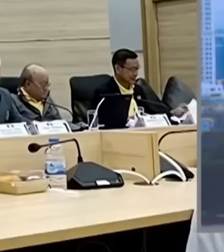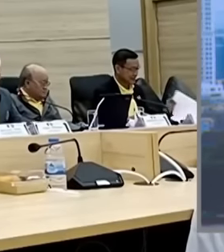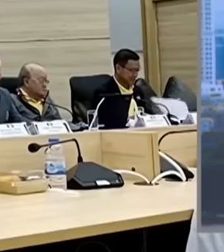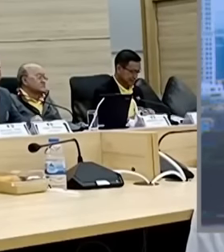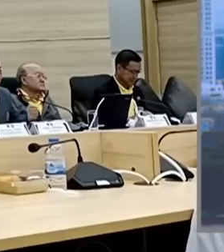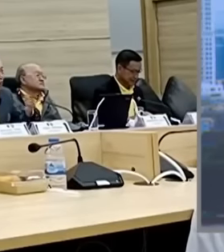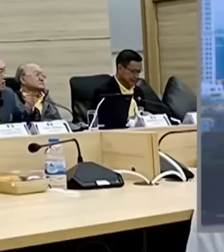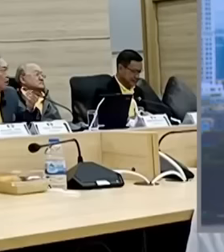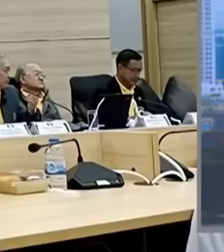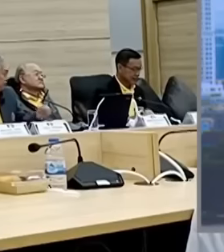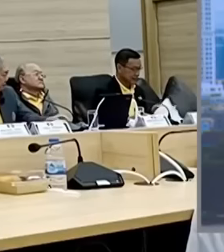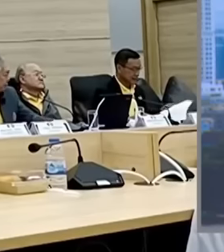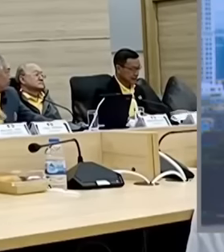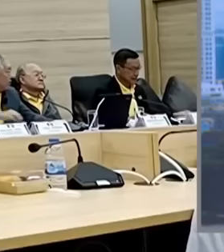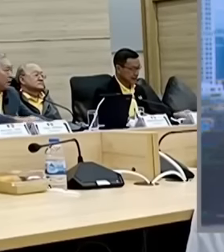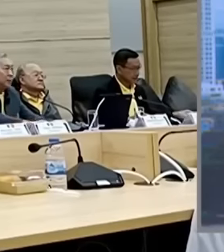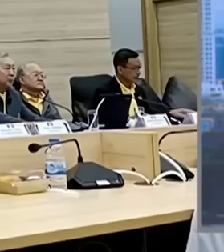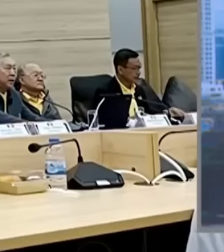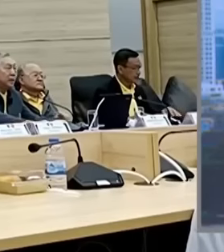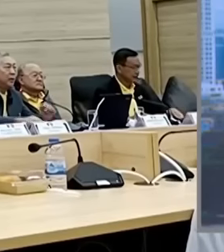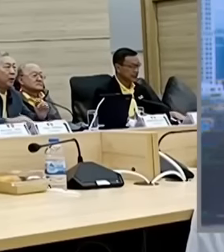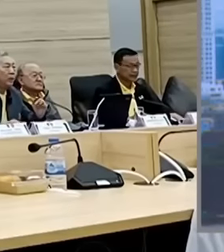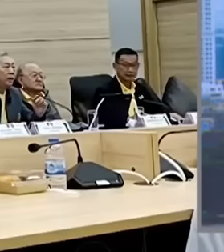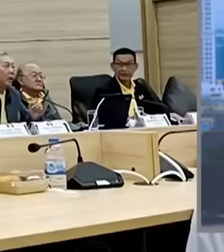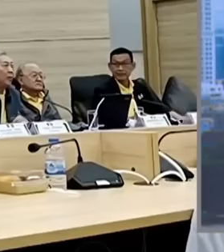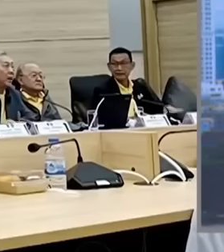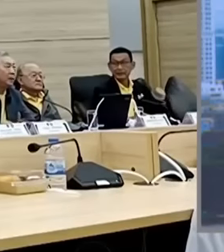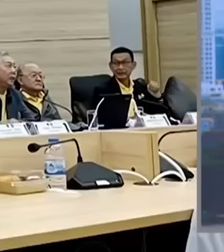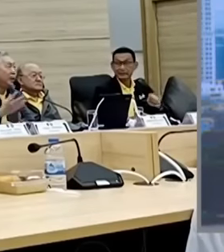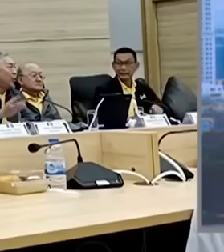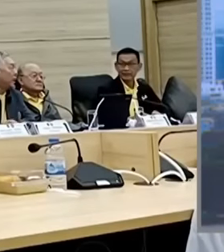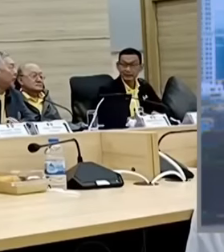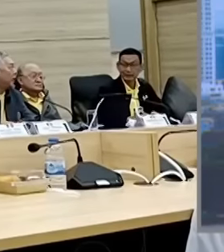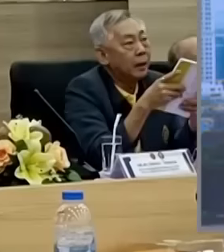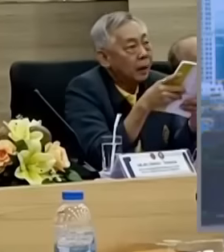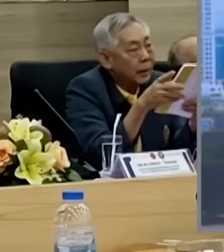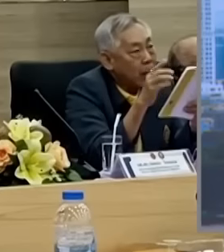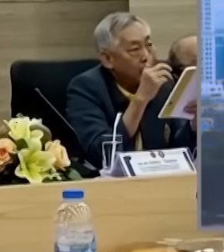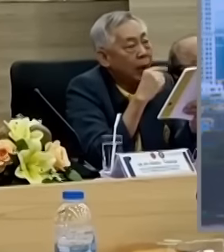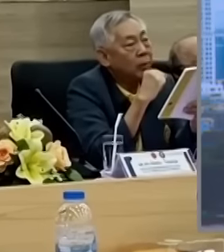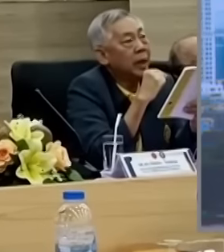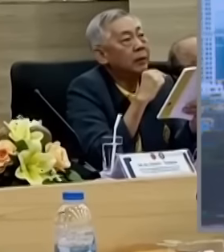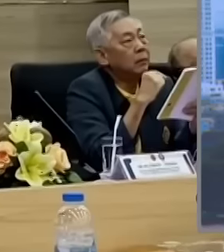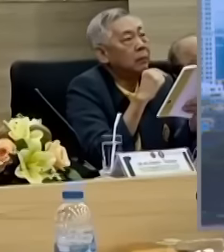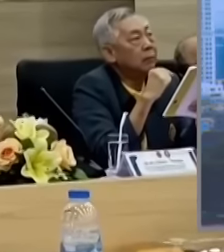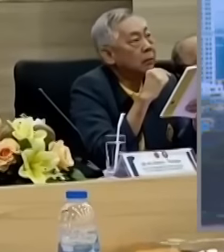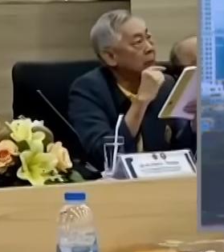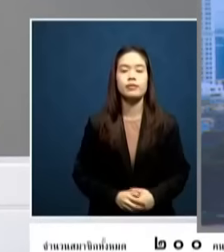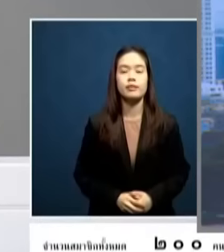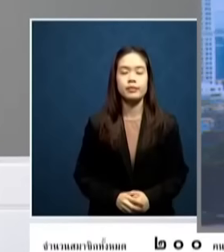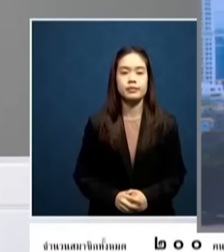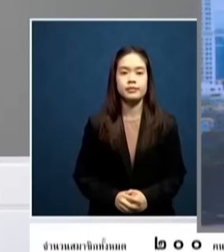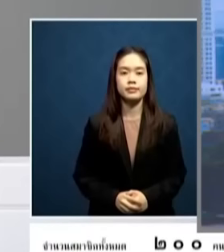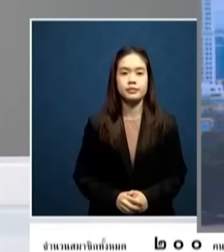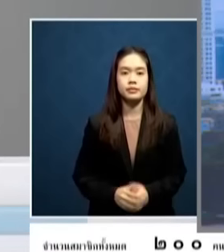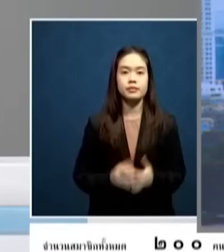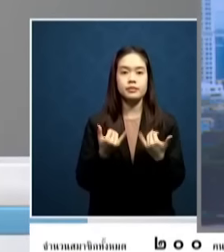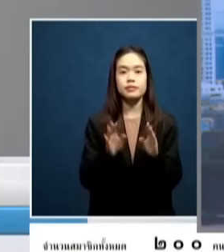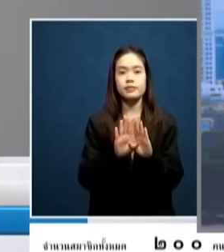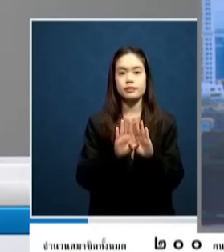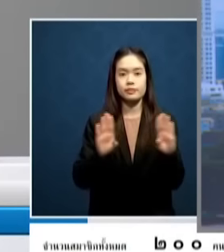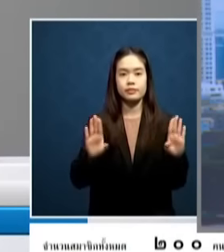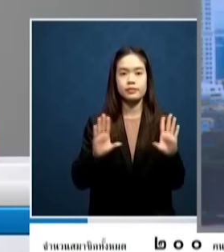ใจล่าสุดเนี่ยทางฝั่งของสว.เองก็คือนำโดยอาจารย์นันทนาค่ะสว.นันทนาท่านก็ขอยื่นยตินี้ด่วนเลยเรื่อง